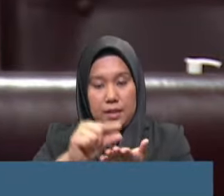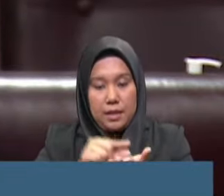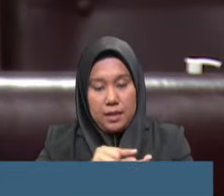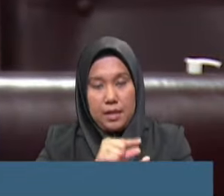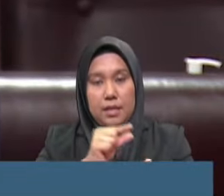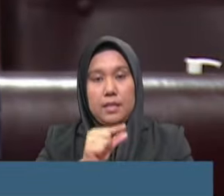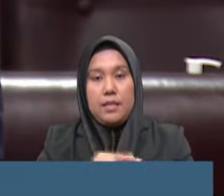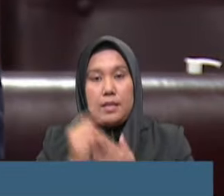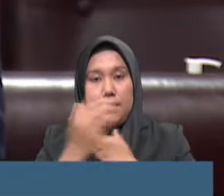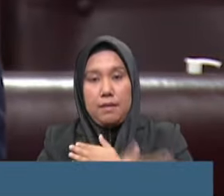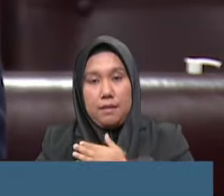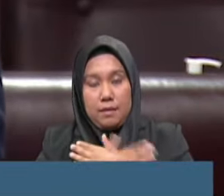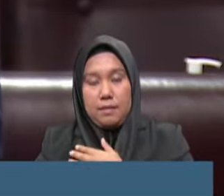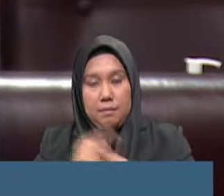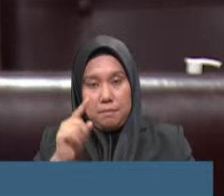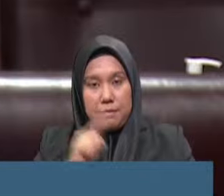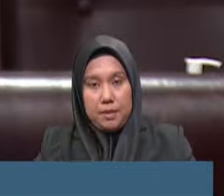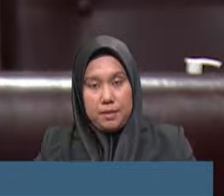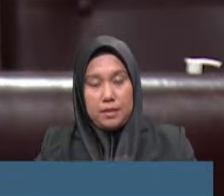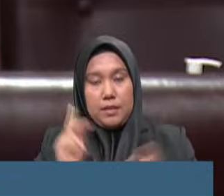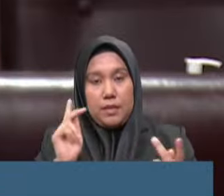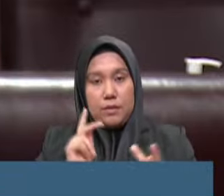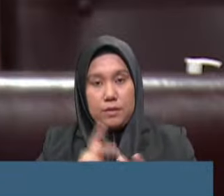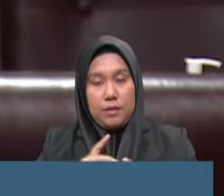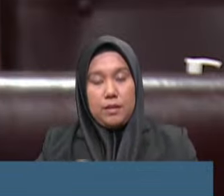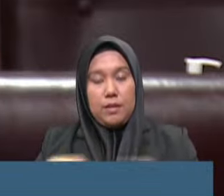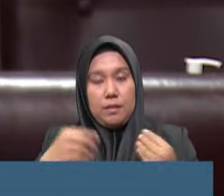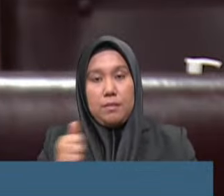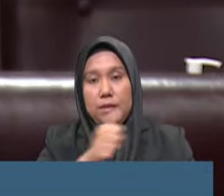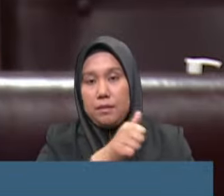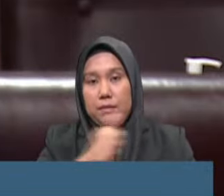akan diangkat ke Jemaah Menteri.